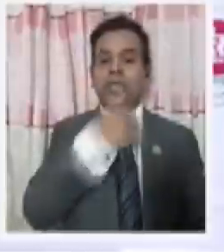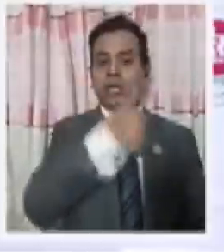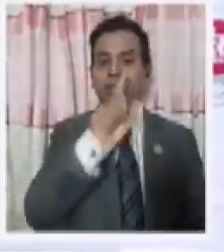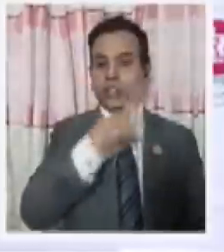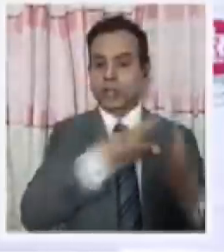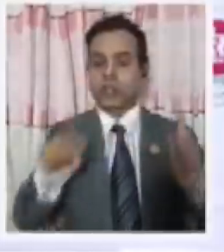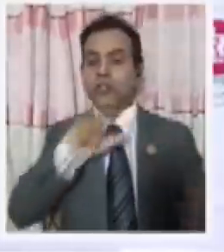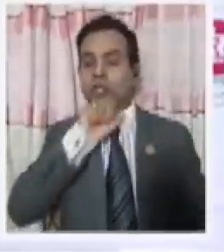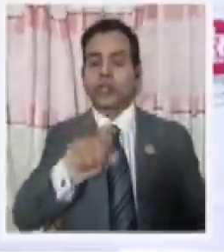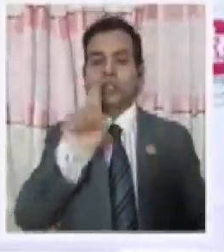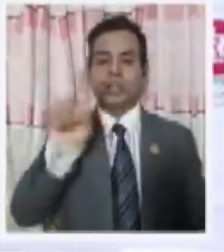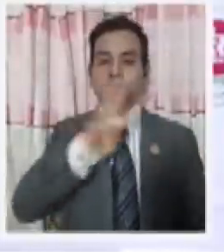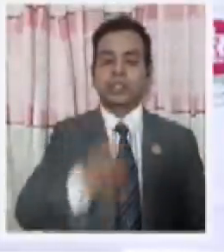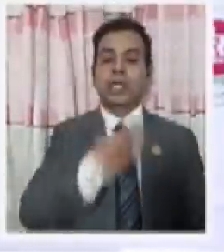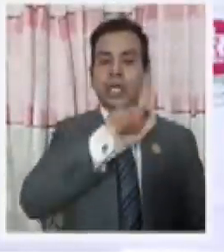0-10 বছরের মধ্যে 15 জন,